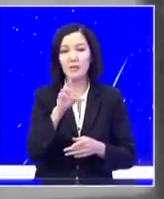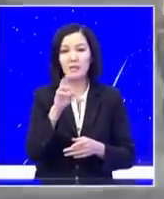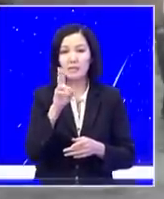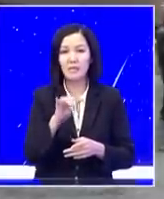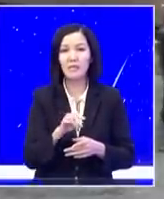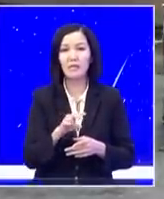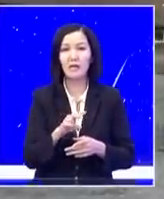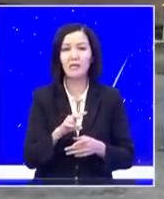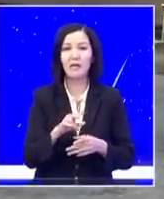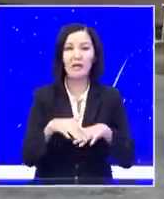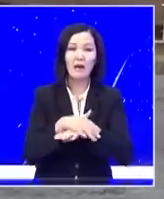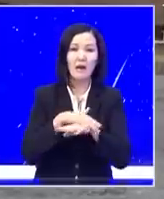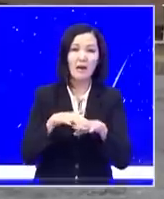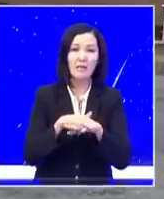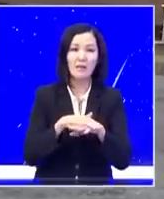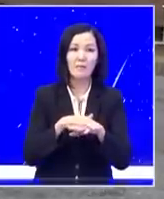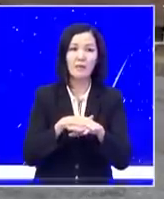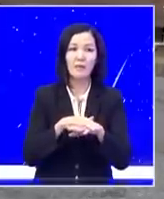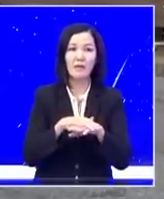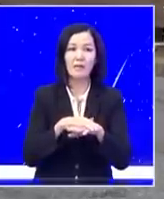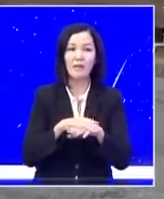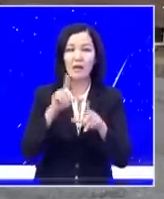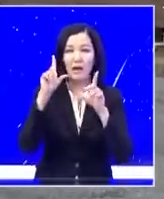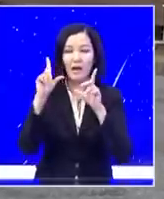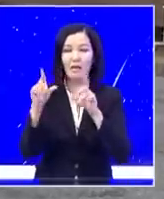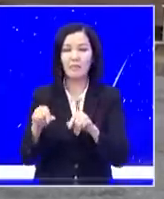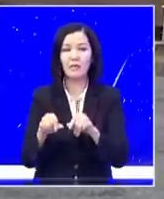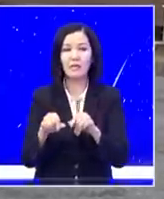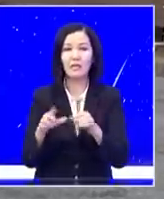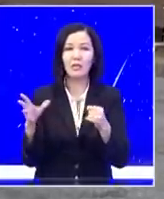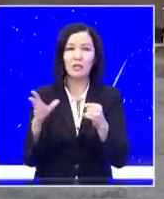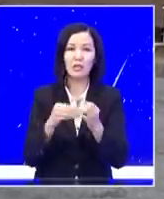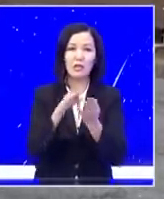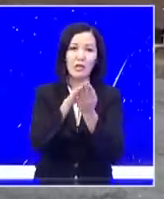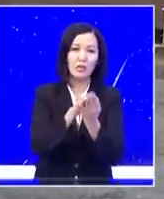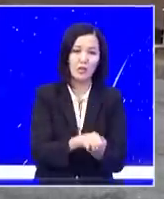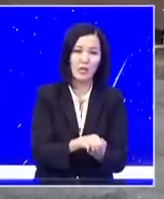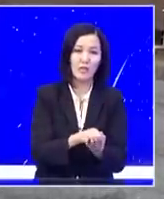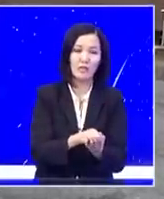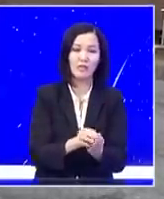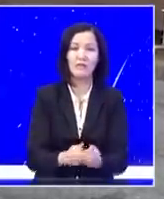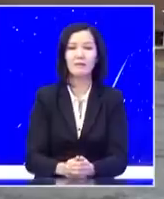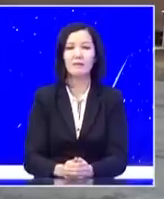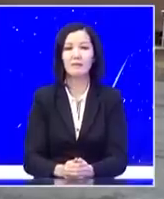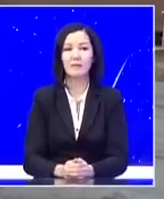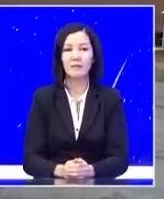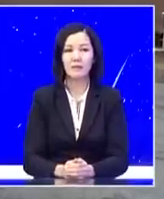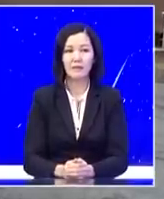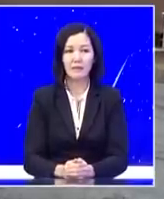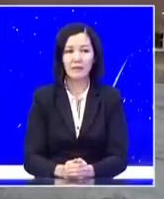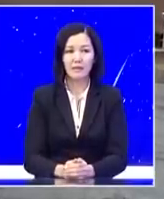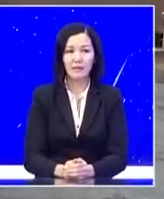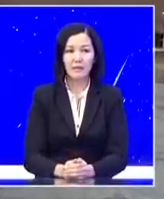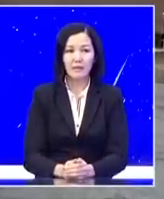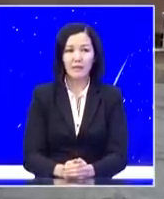ұзамай қара жамылған топтан қара көлік жырақтатты. Қара жер қойнына тапсырылды. Алдынан жарылқасын.